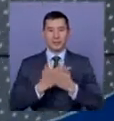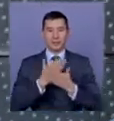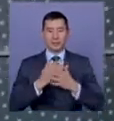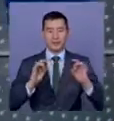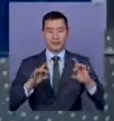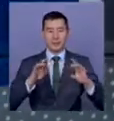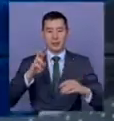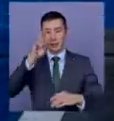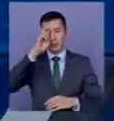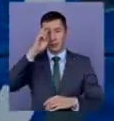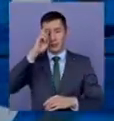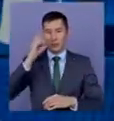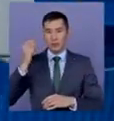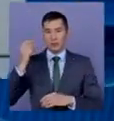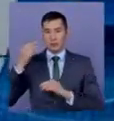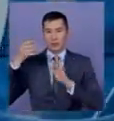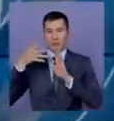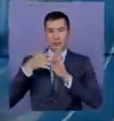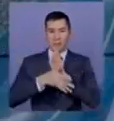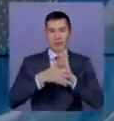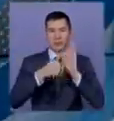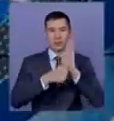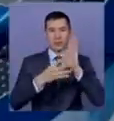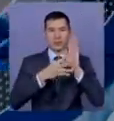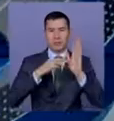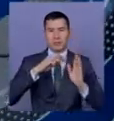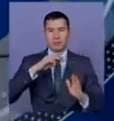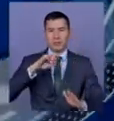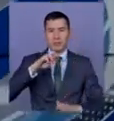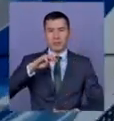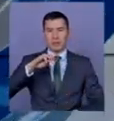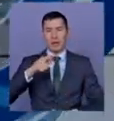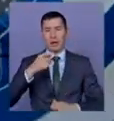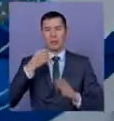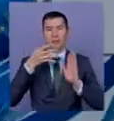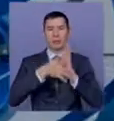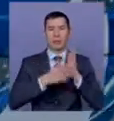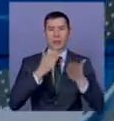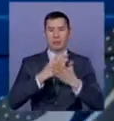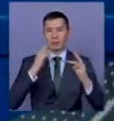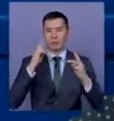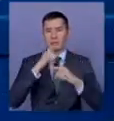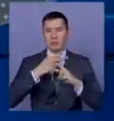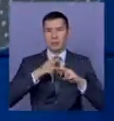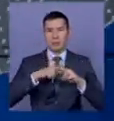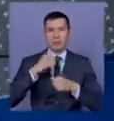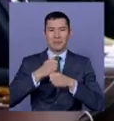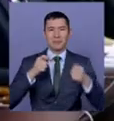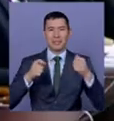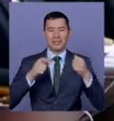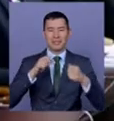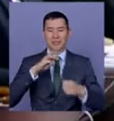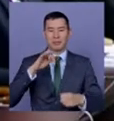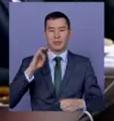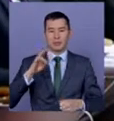республикалық бюджеттің 69 миллиард теңгесі игерілмеген. Бұл туралы бүгін еліміздің премьер-министрі Асқар Маминнің төрағалығымен өткен